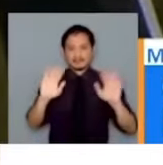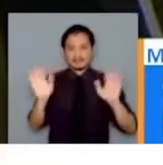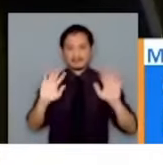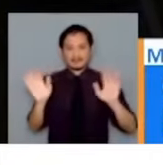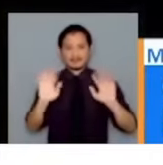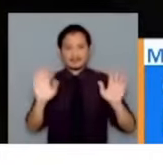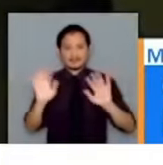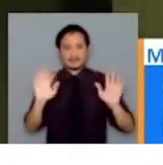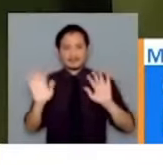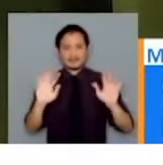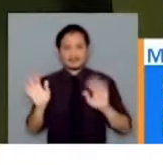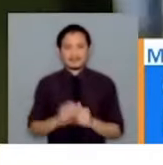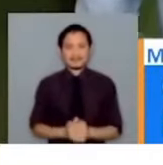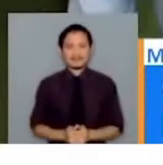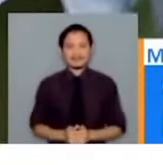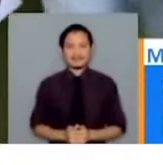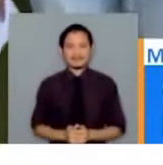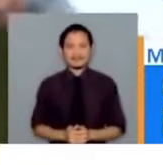akong recruit.